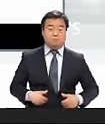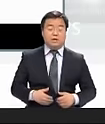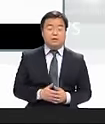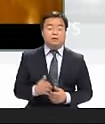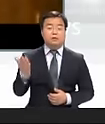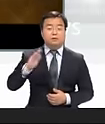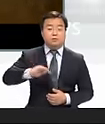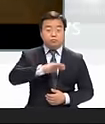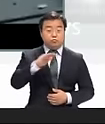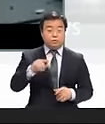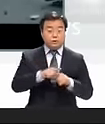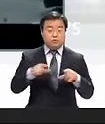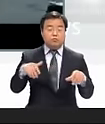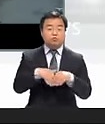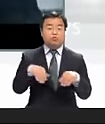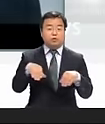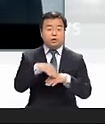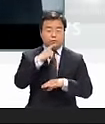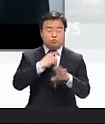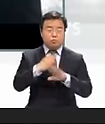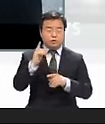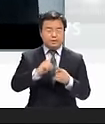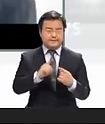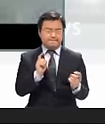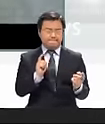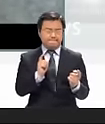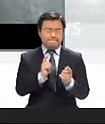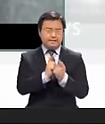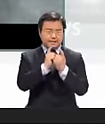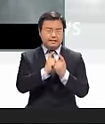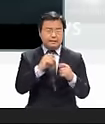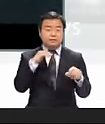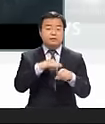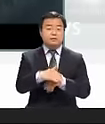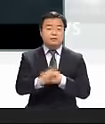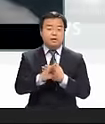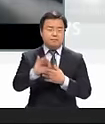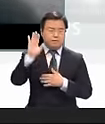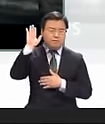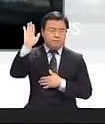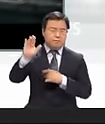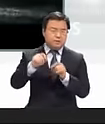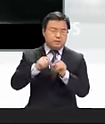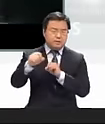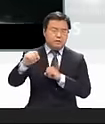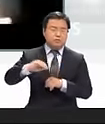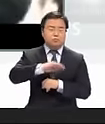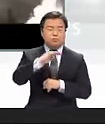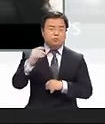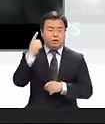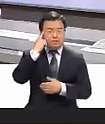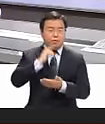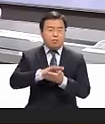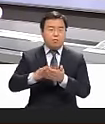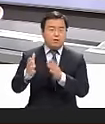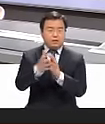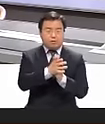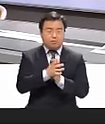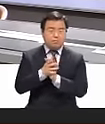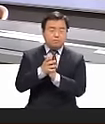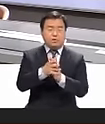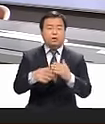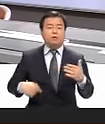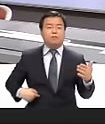우리나라 대중문화가 너무 북한을 적대적인 대상으로만 그리면 장기적으로 우리가 북한하고 평화적인 화해 협력을